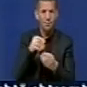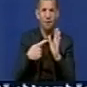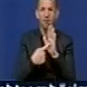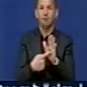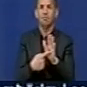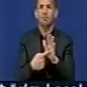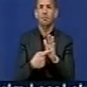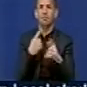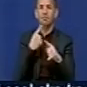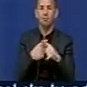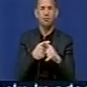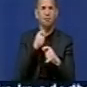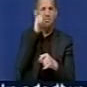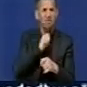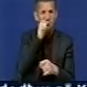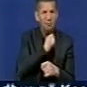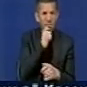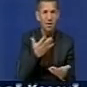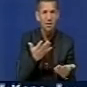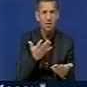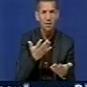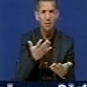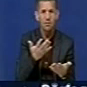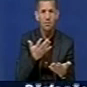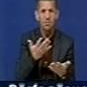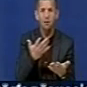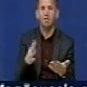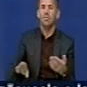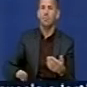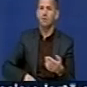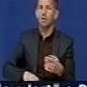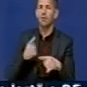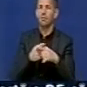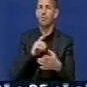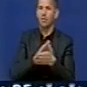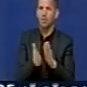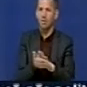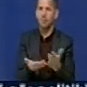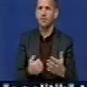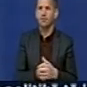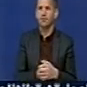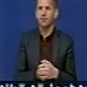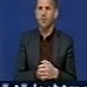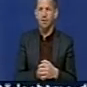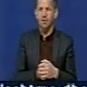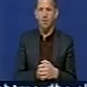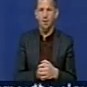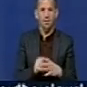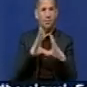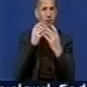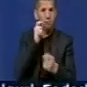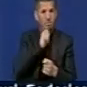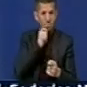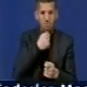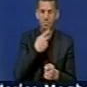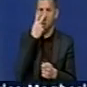edhe ju kemi nxjerrë dhamt, edhe burrit edhe grus. Edhe thot, mas ju kemi nxjerrë dhamt, sot tani